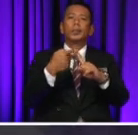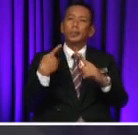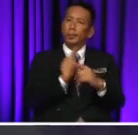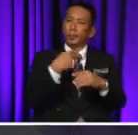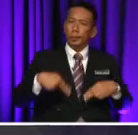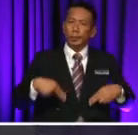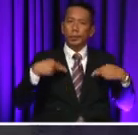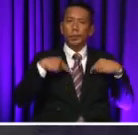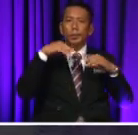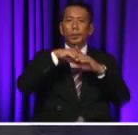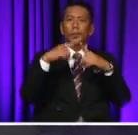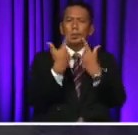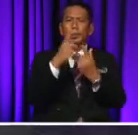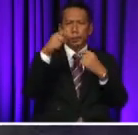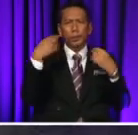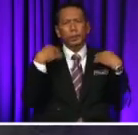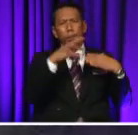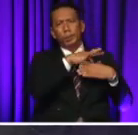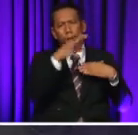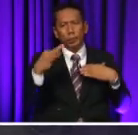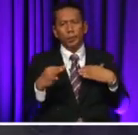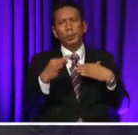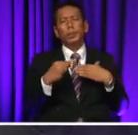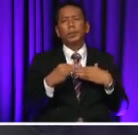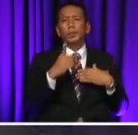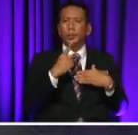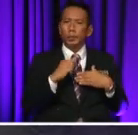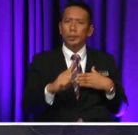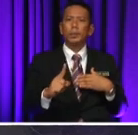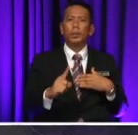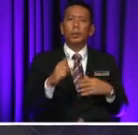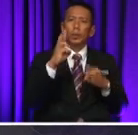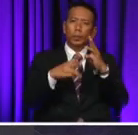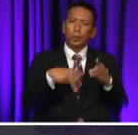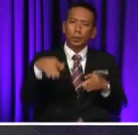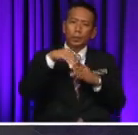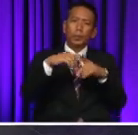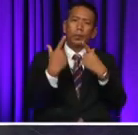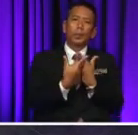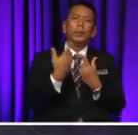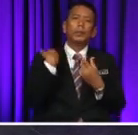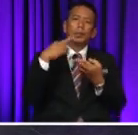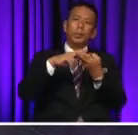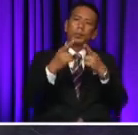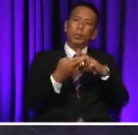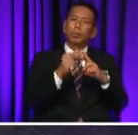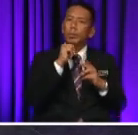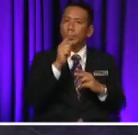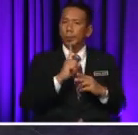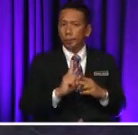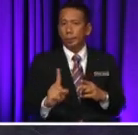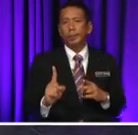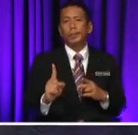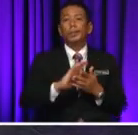perlu adanya satu semangat bahwa Islam Ya baik walaupun dalam kelas kita itu ada raka-ragan yang bukan beragama Islam